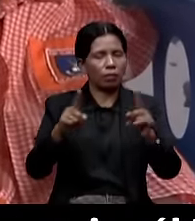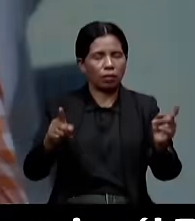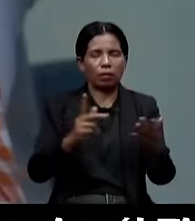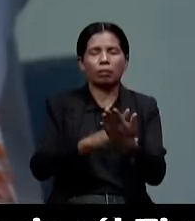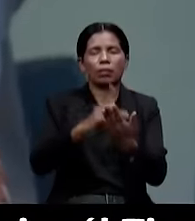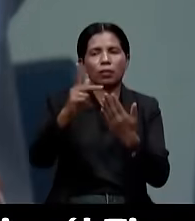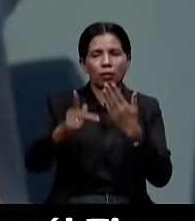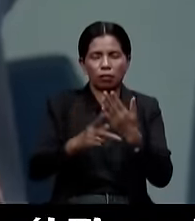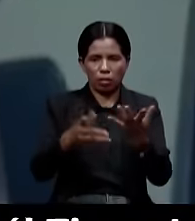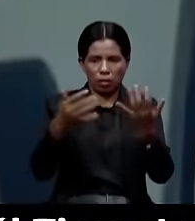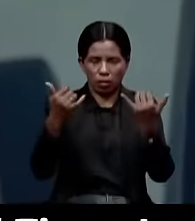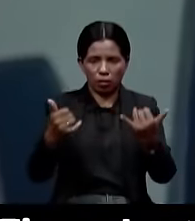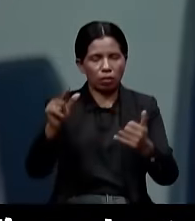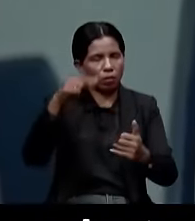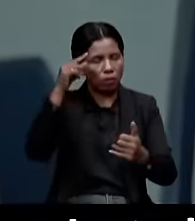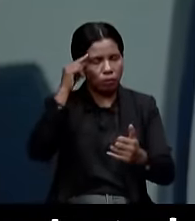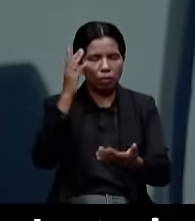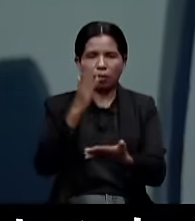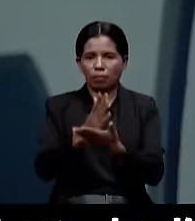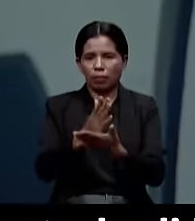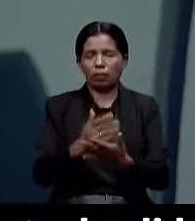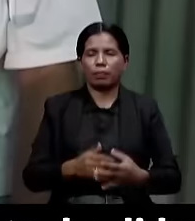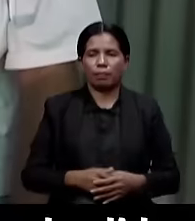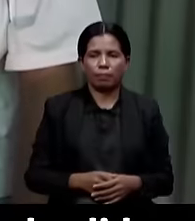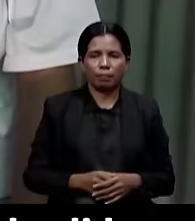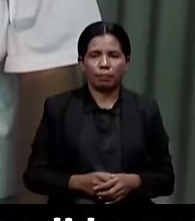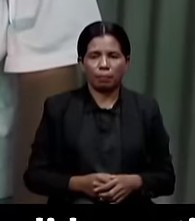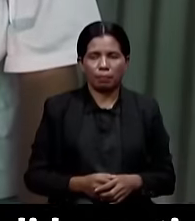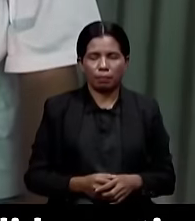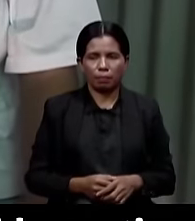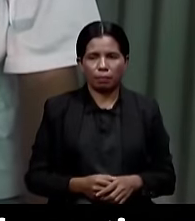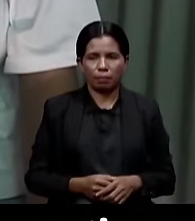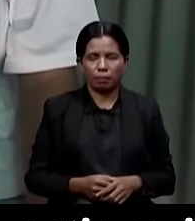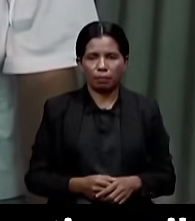programa refere daudaun ne governo haparona.